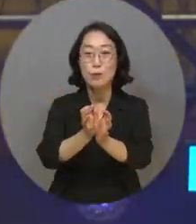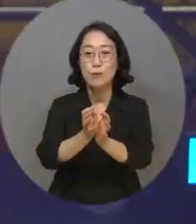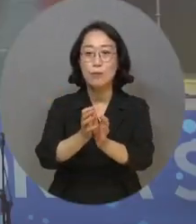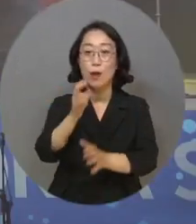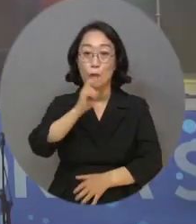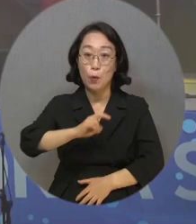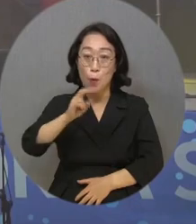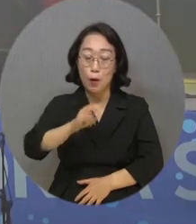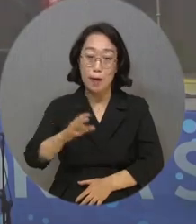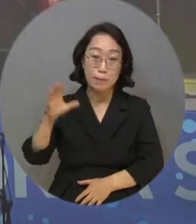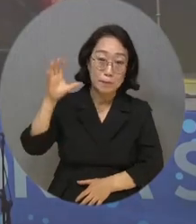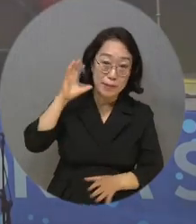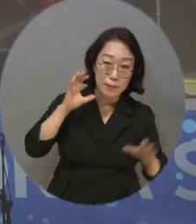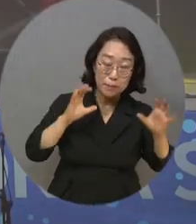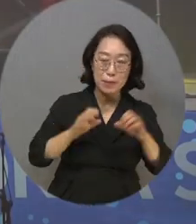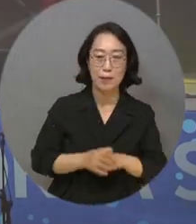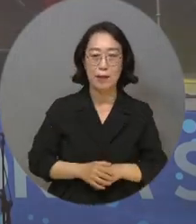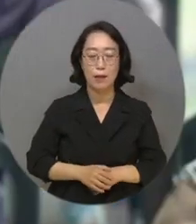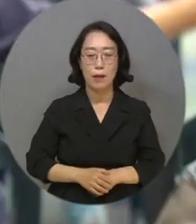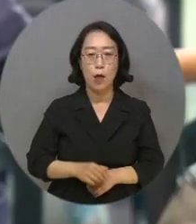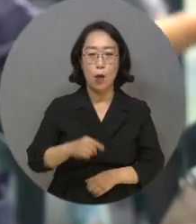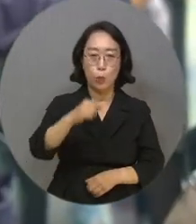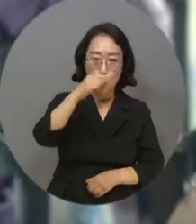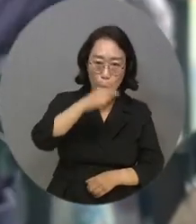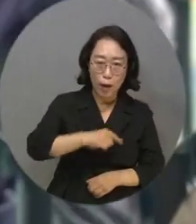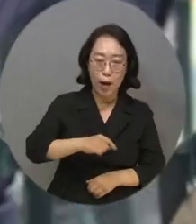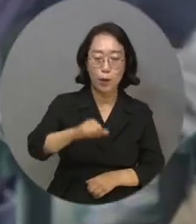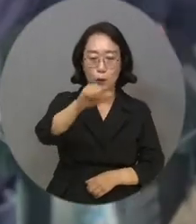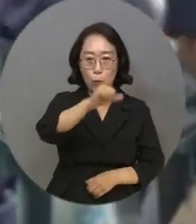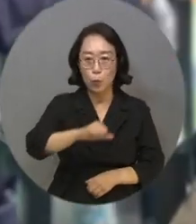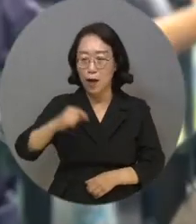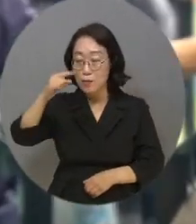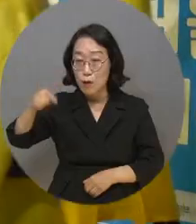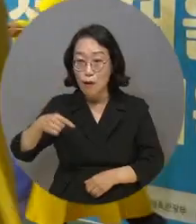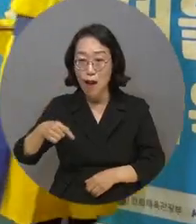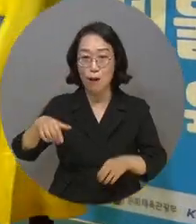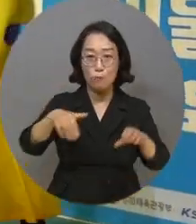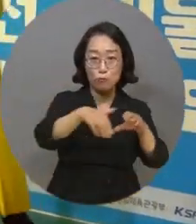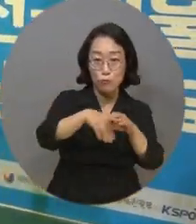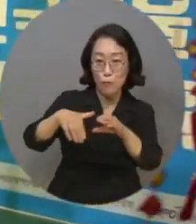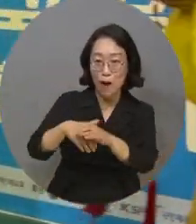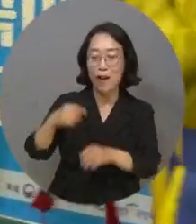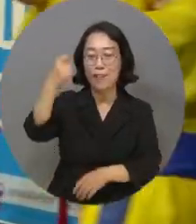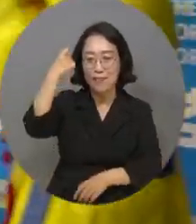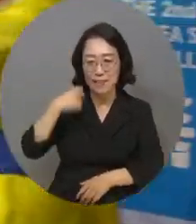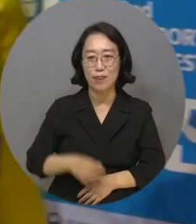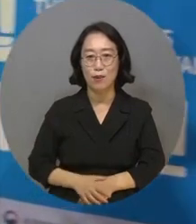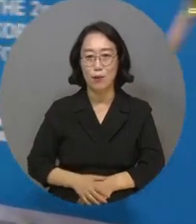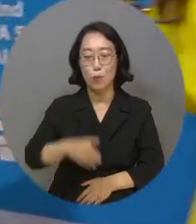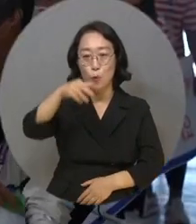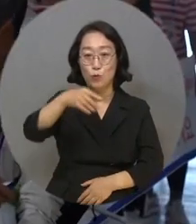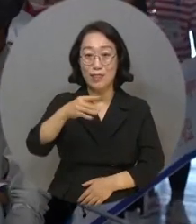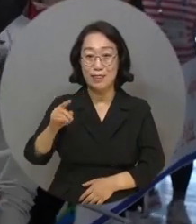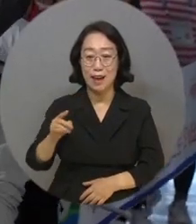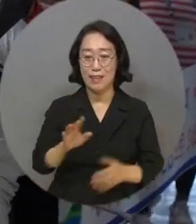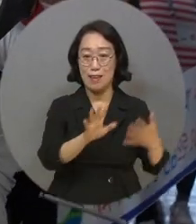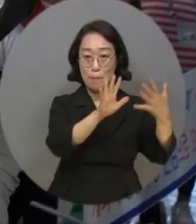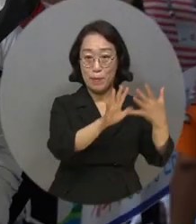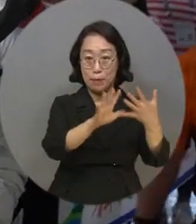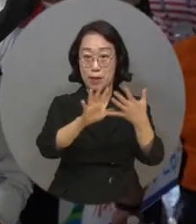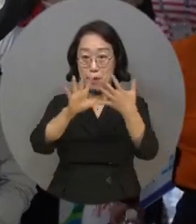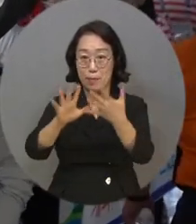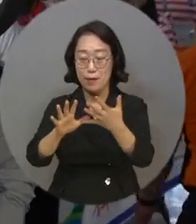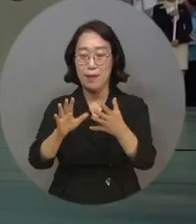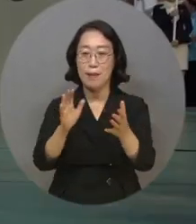통해 동서문화를 한 번에 느낄 수 있는 공연을 선보였습니다. 이어 본 개회식에는 취타대의 입장과 함께 열띤